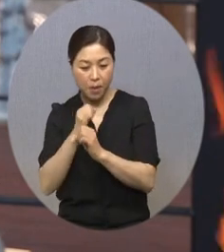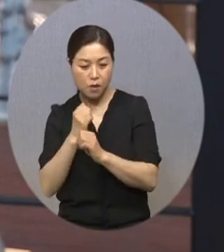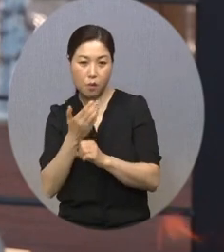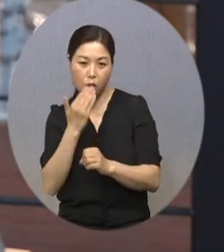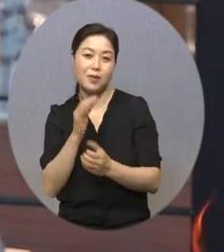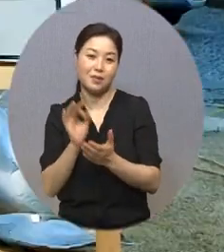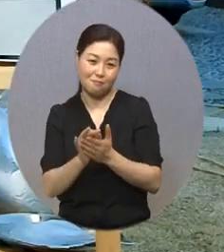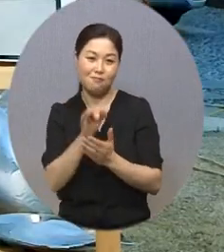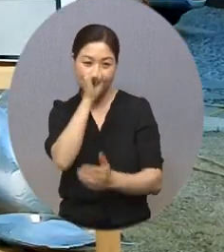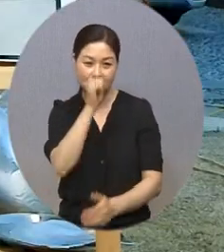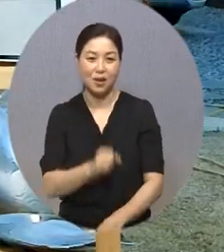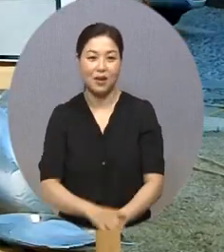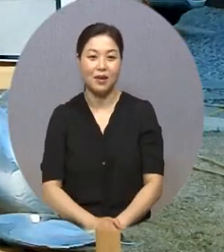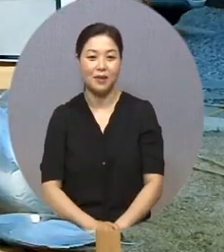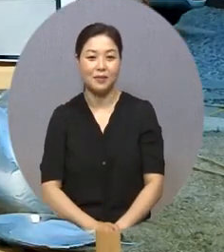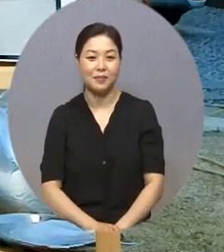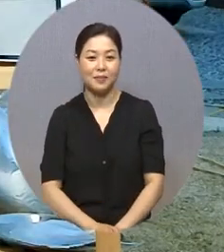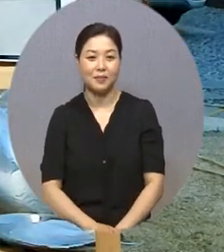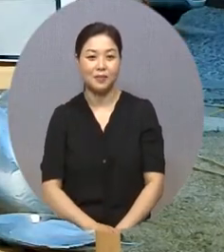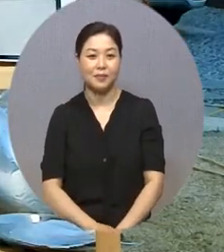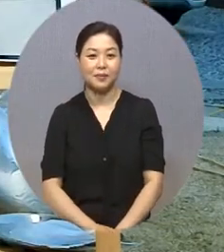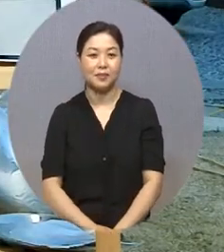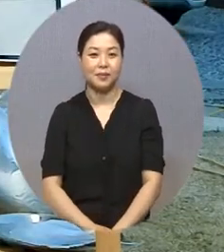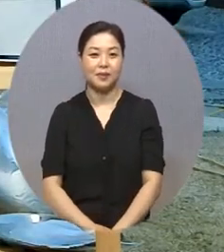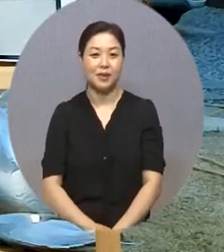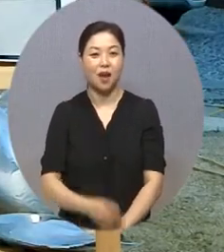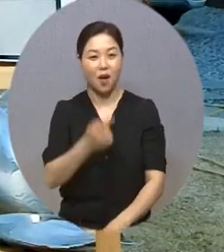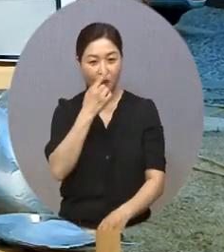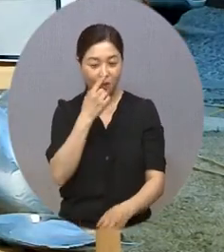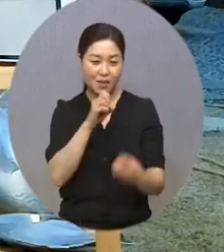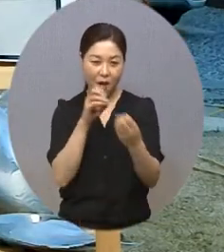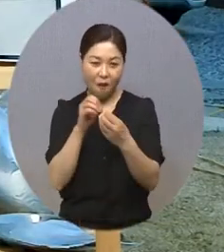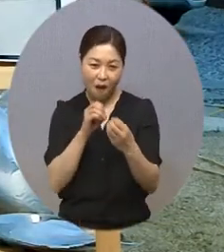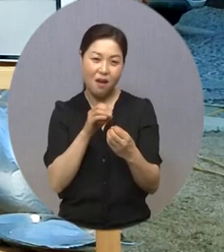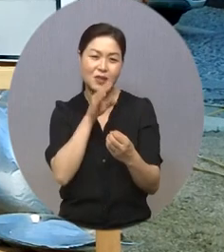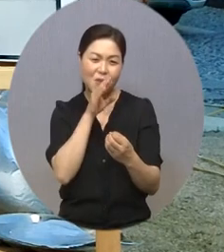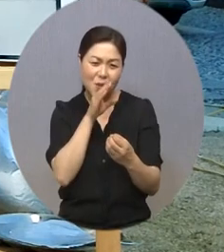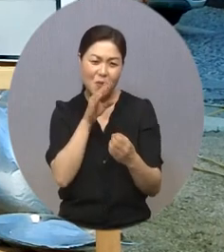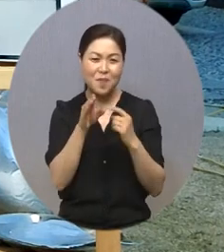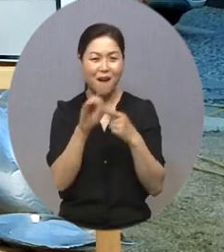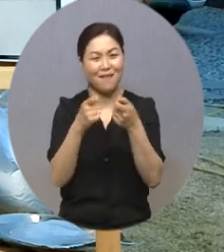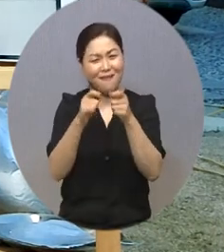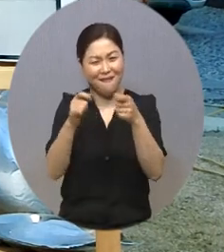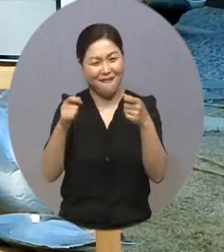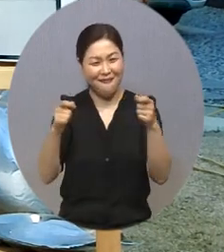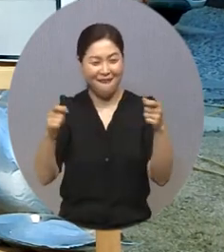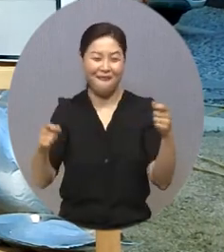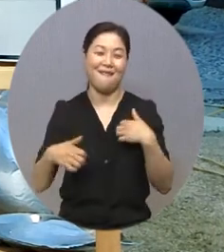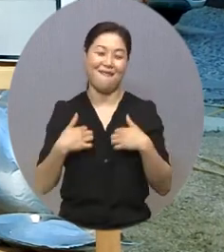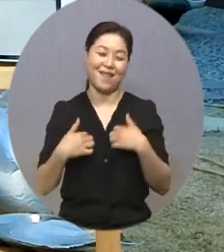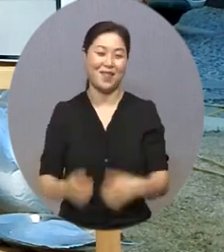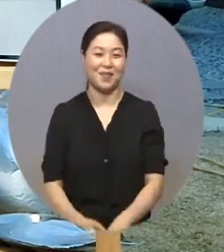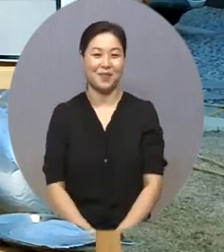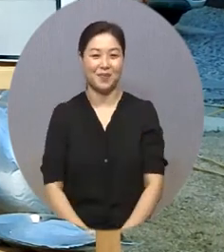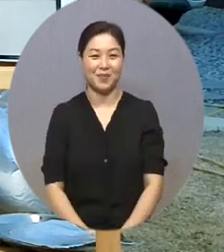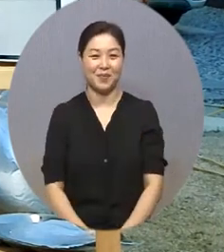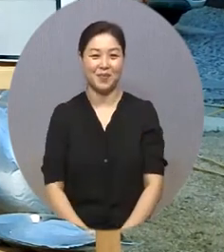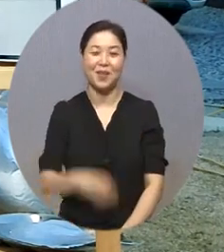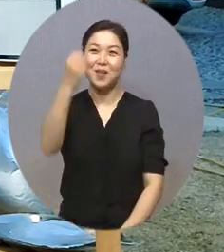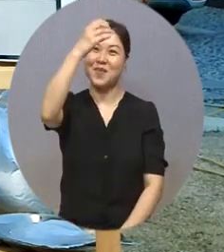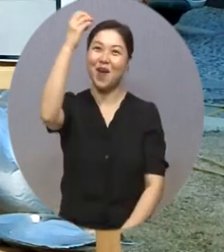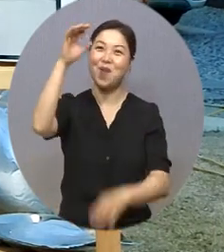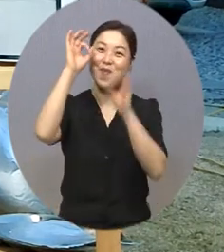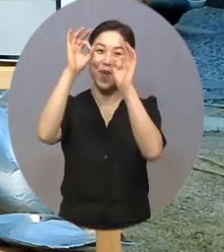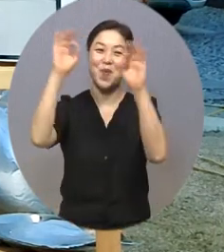지르려고 이렇게 커피를 얘기를 하면 끝이 여행하게 오늘 별을 볼 것 같아 매 너 * 쏘면서